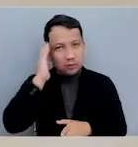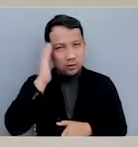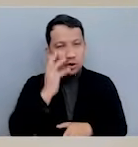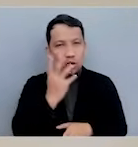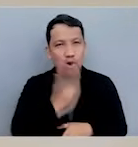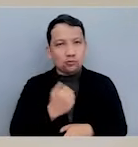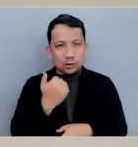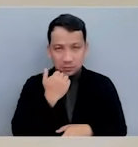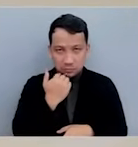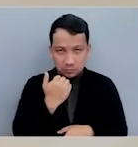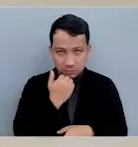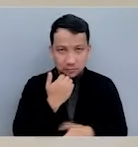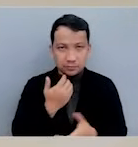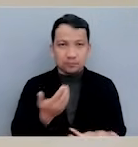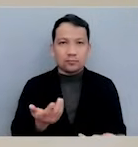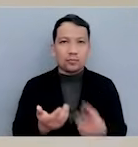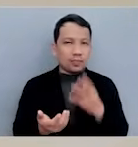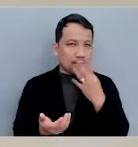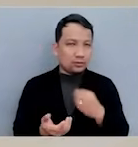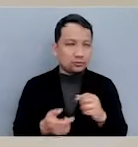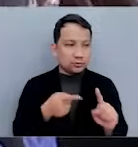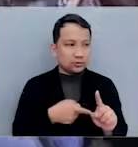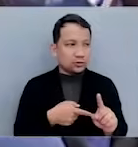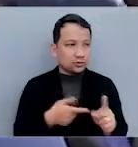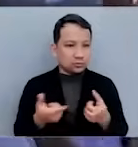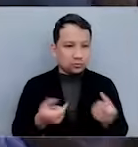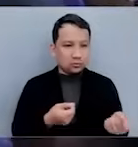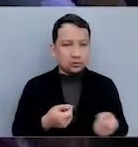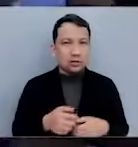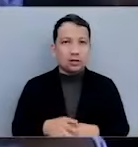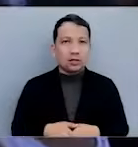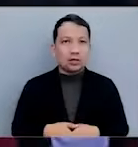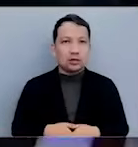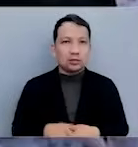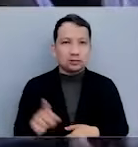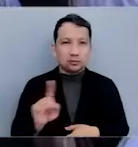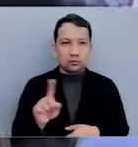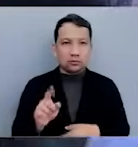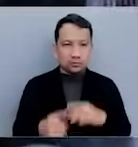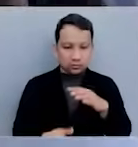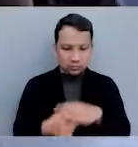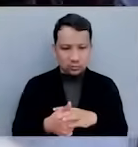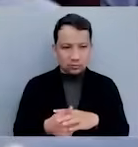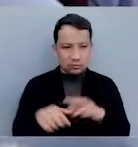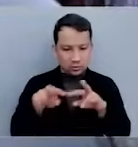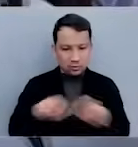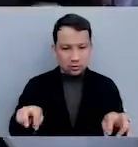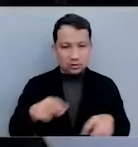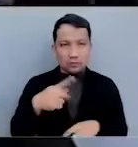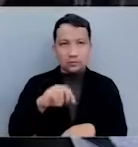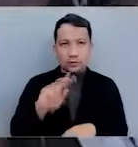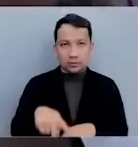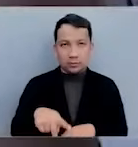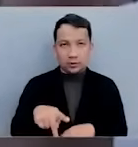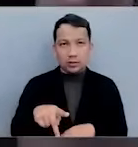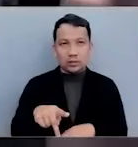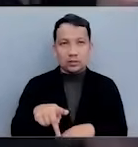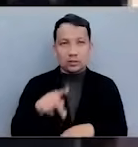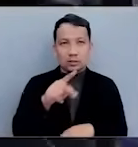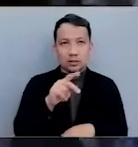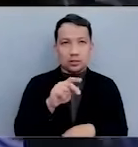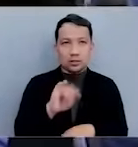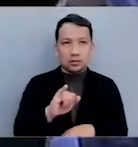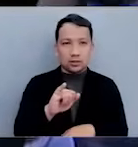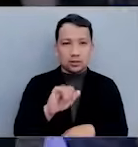kung sino yung may pagkakamali at may mga pagkakasala. Sinagot din niya ang lumitaw sa pagsisiyasat ng PNP Internal Affairs Service na may